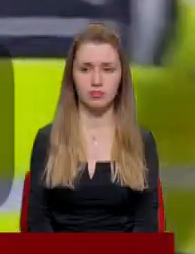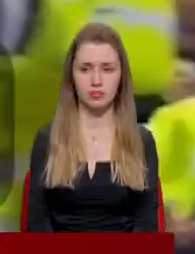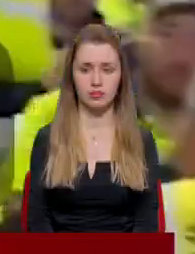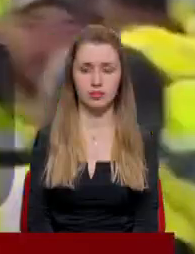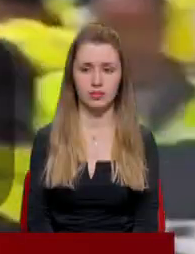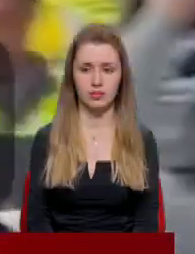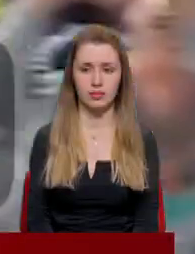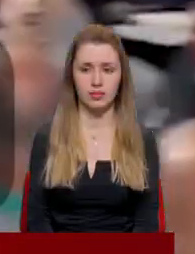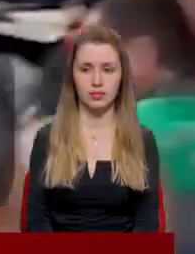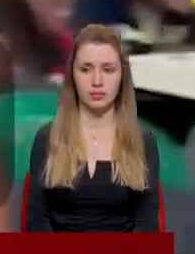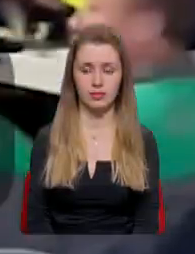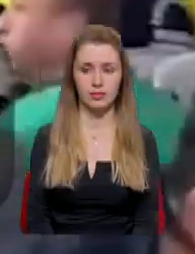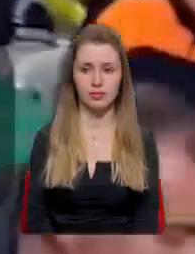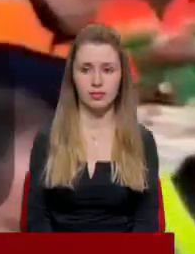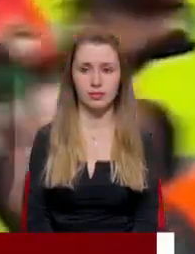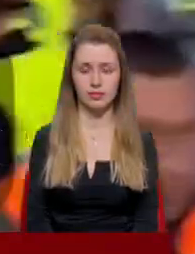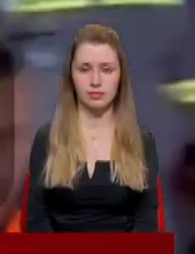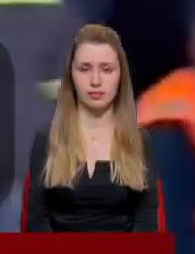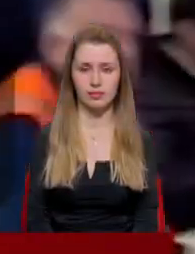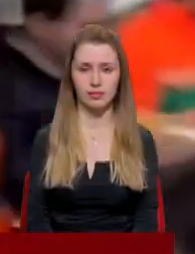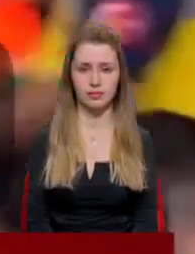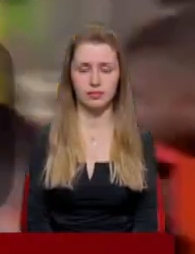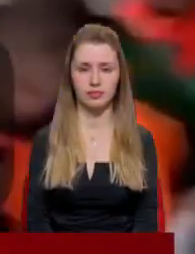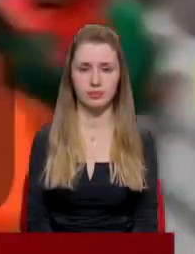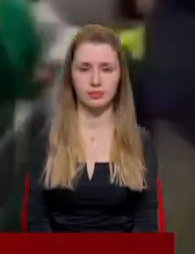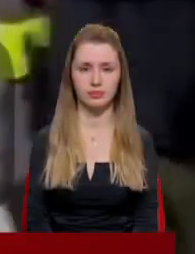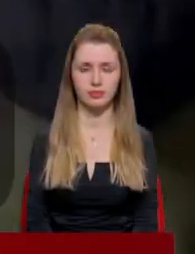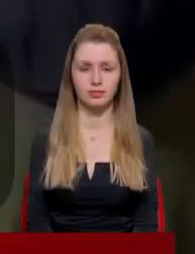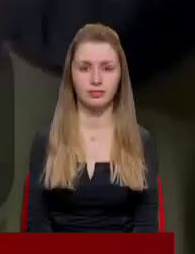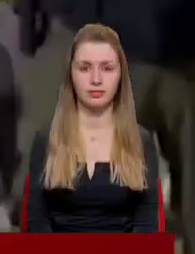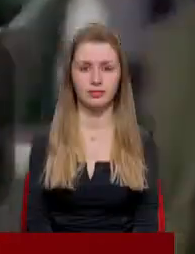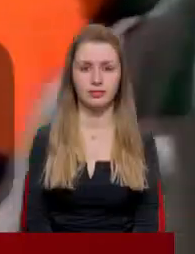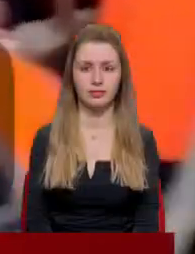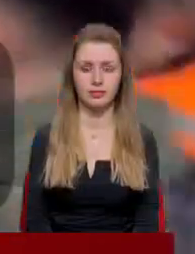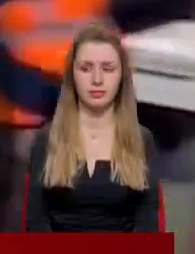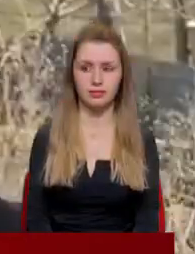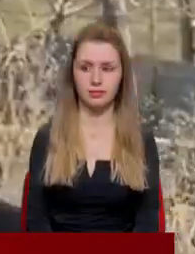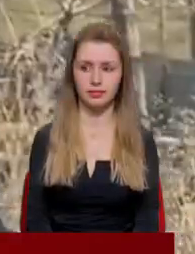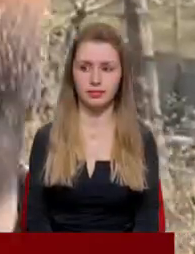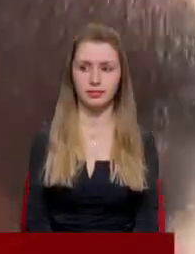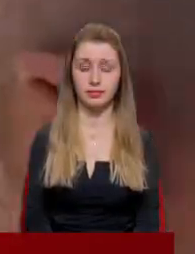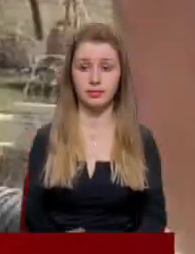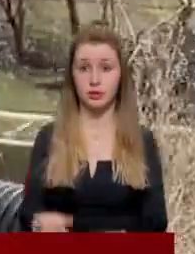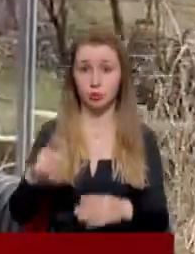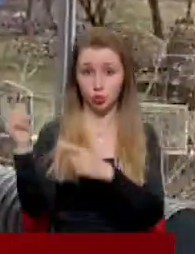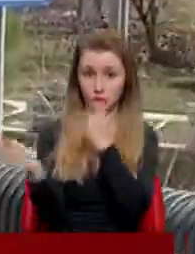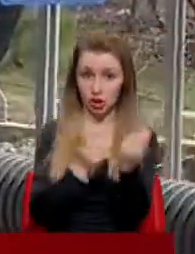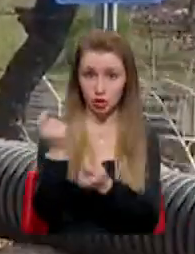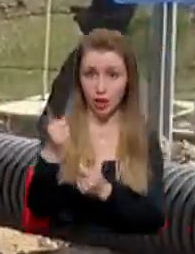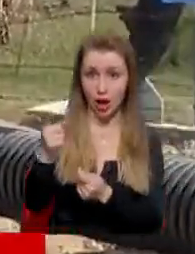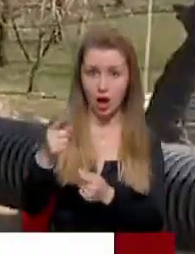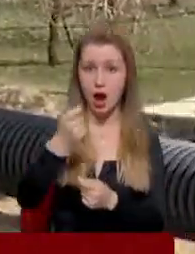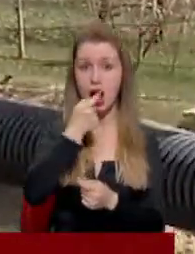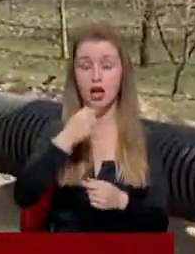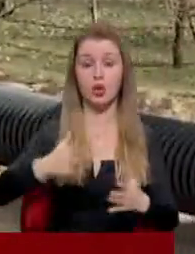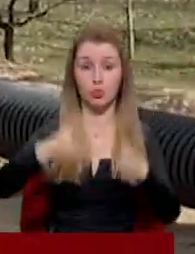Büyükşehir Belediyesi'nin sadece koordinasyon merkezinde yemek yiyen personel. İşte bu çalışma